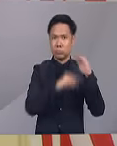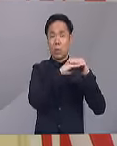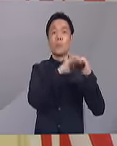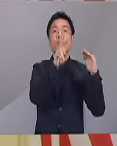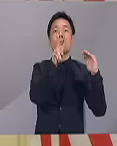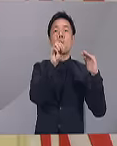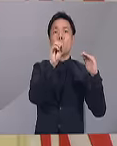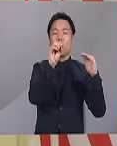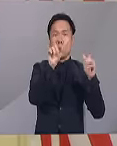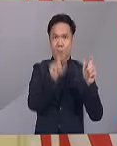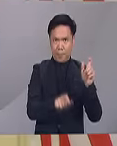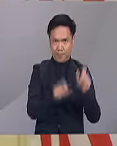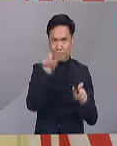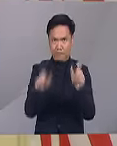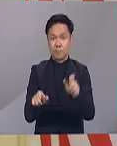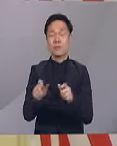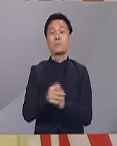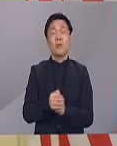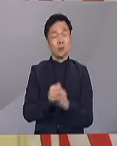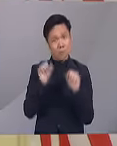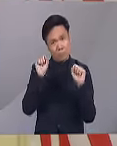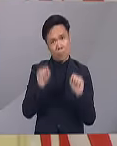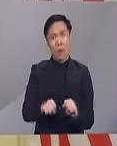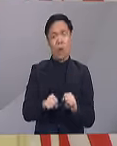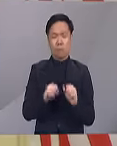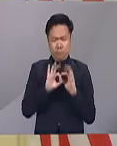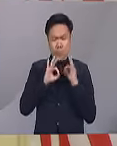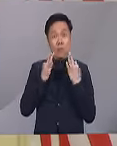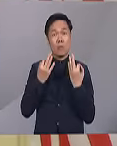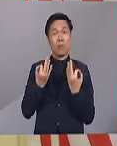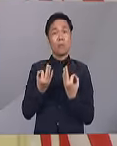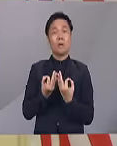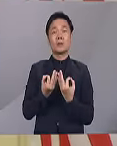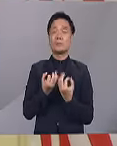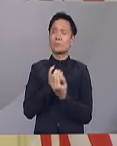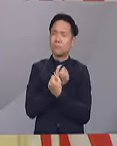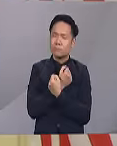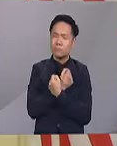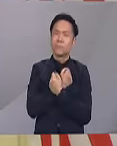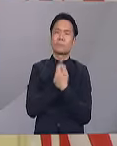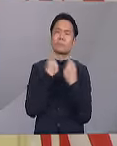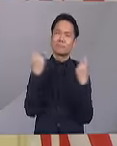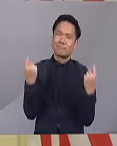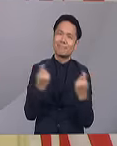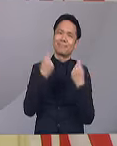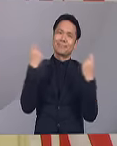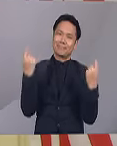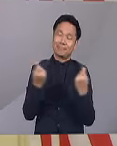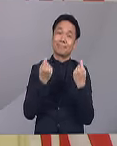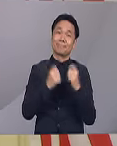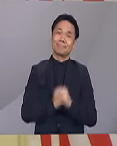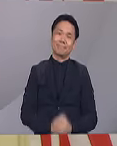lagi boleh merayakannya bersama keluarga yang kita sayangi ini. Saya juga